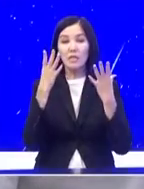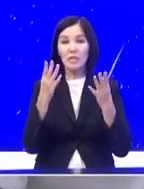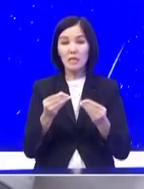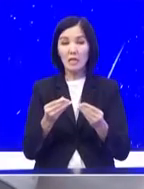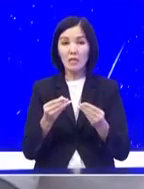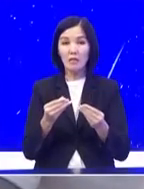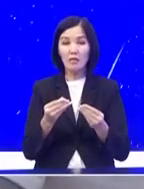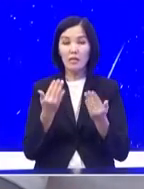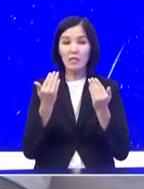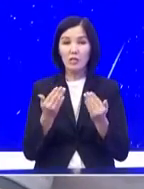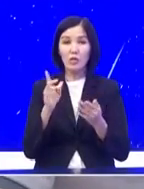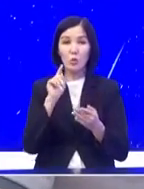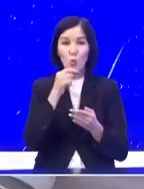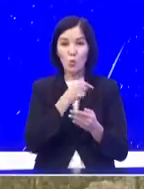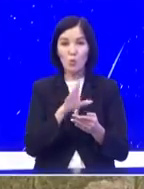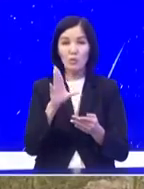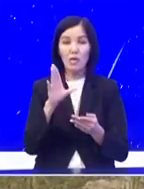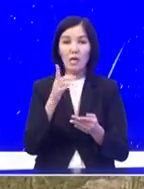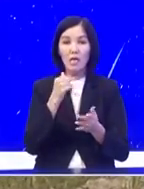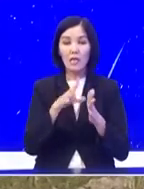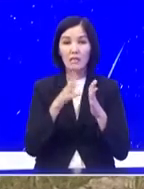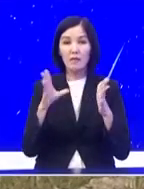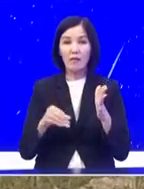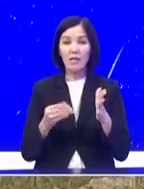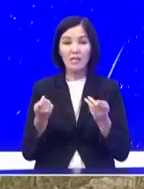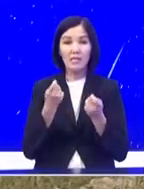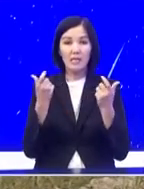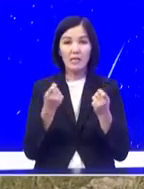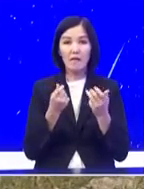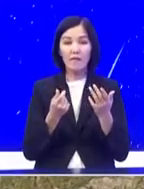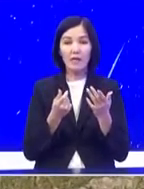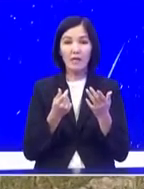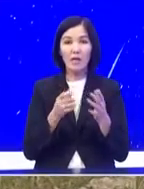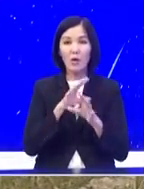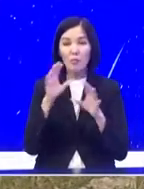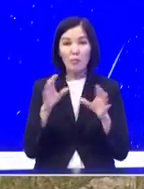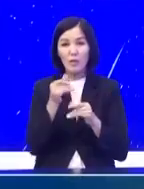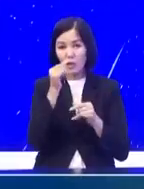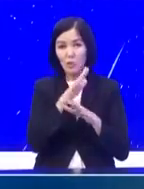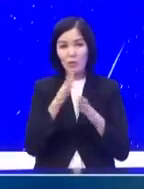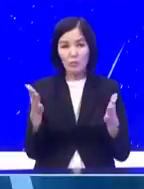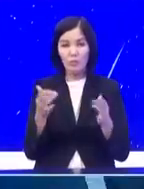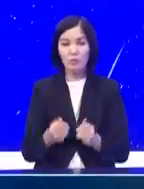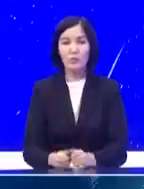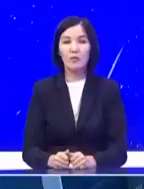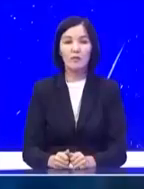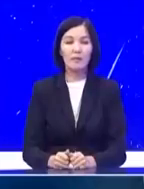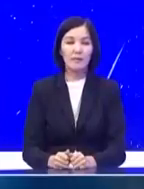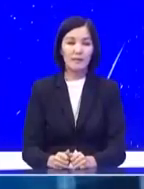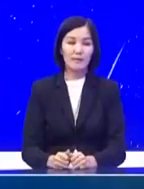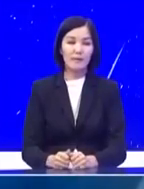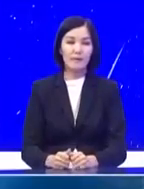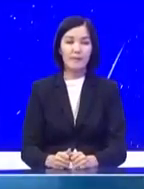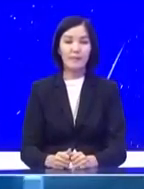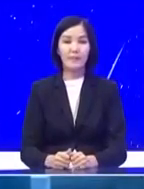до товарного вида кукурузу и свеклу. Сохранить зерновые культуры, скорее всего, уже не получится. Дамир Анитов, Ельдана